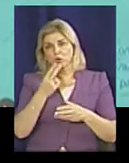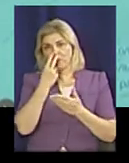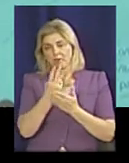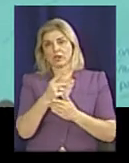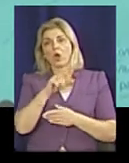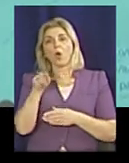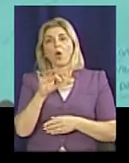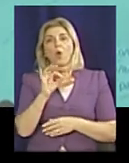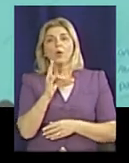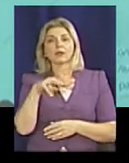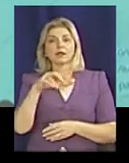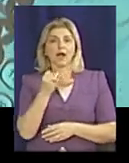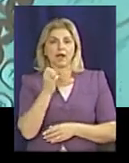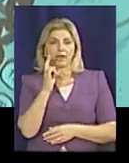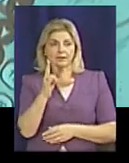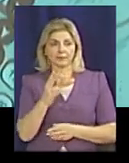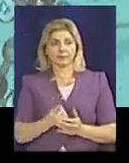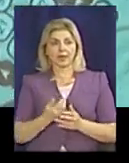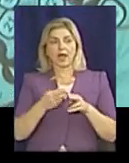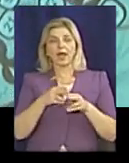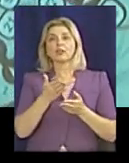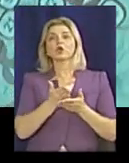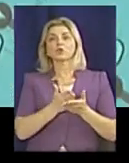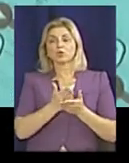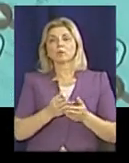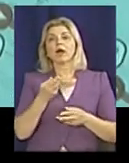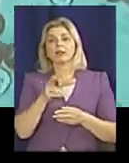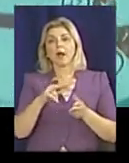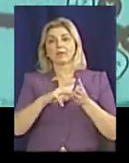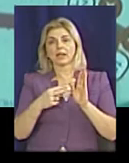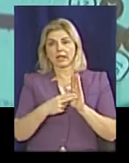Схема створена для планування поїздок гаража.